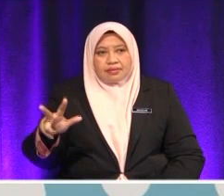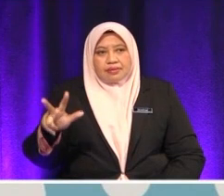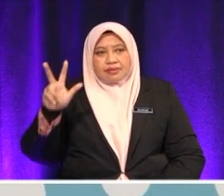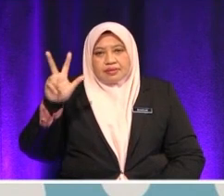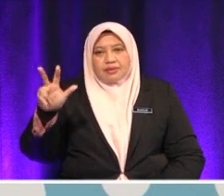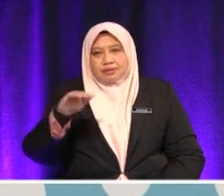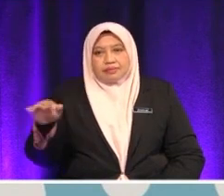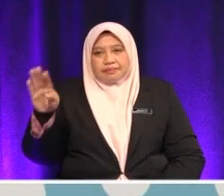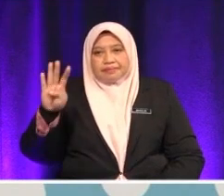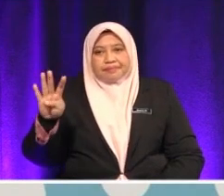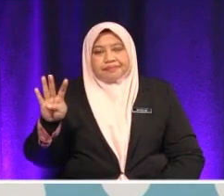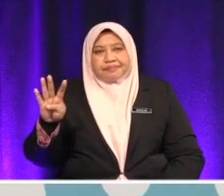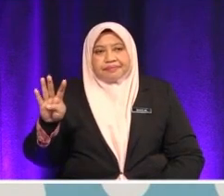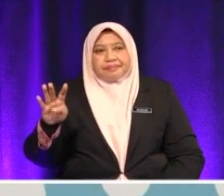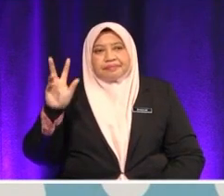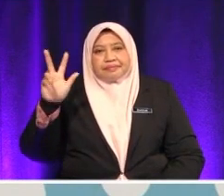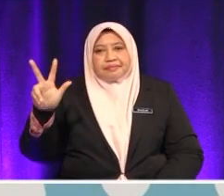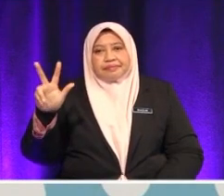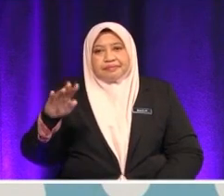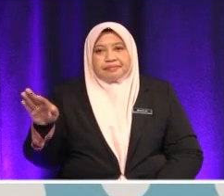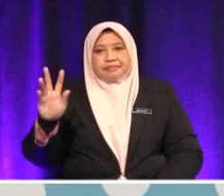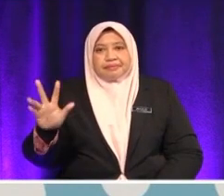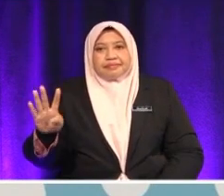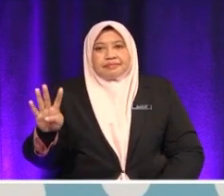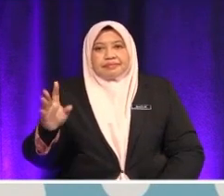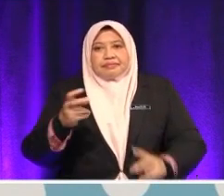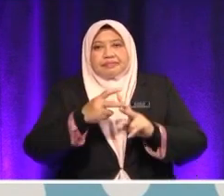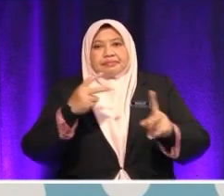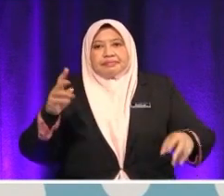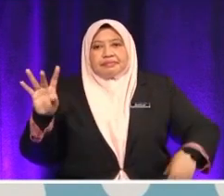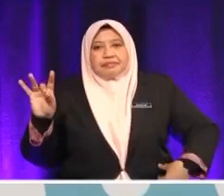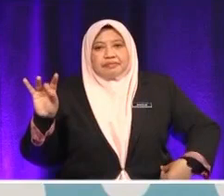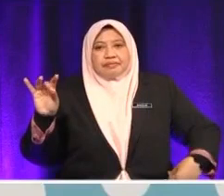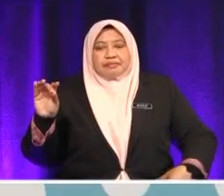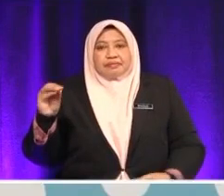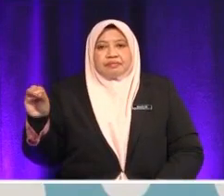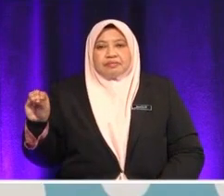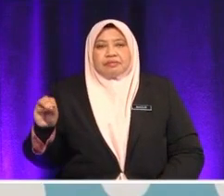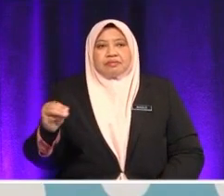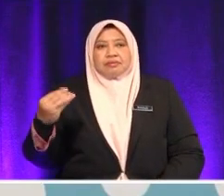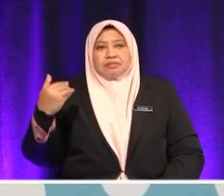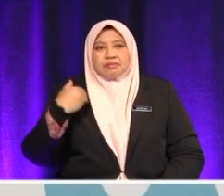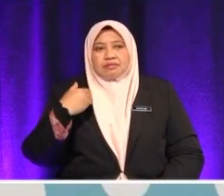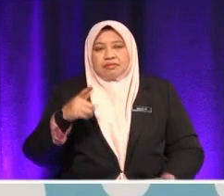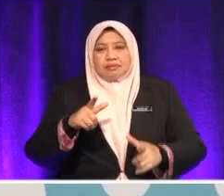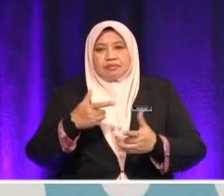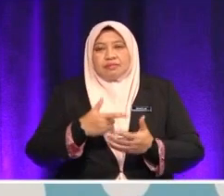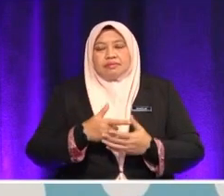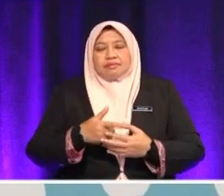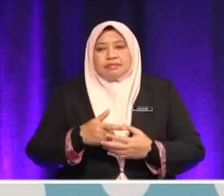tiga perempat Oke 3/4 daripada 80 adalah 60 suhu di sini adalah 60